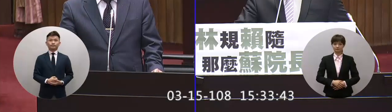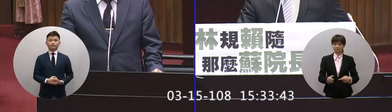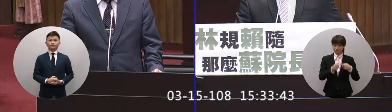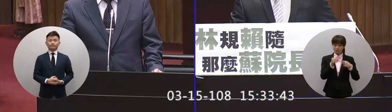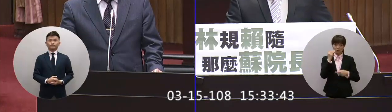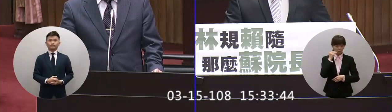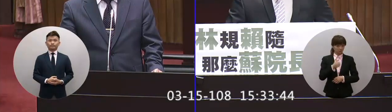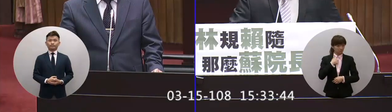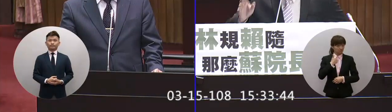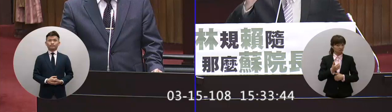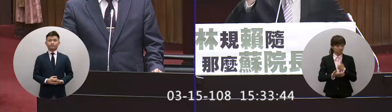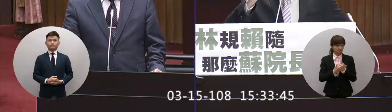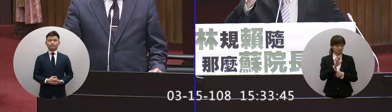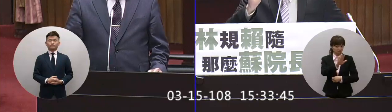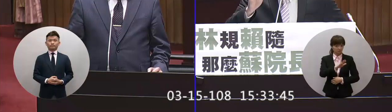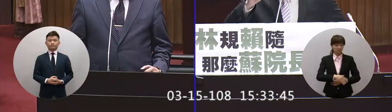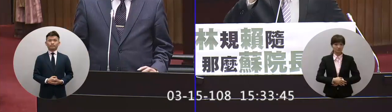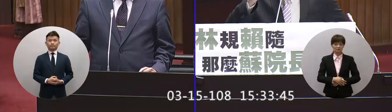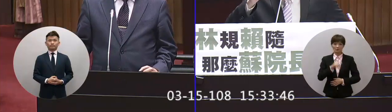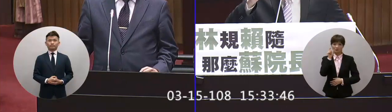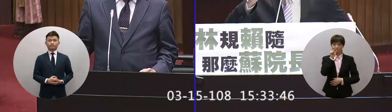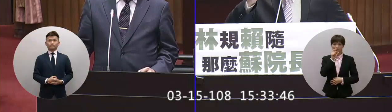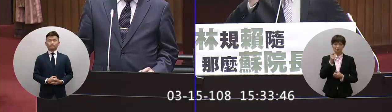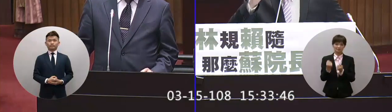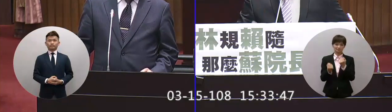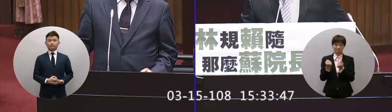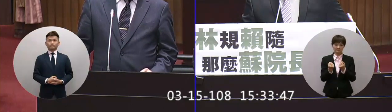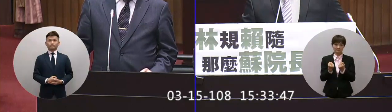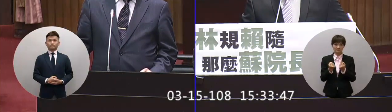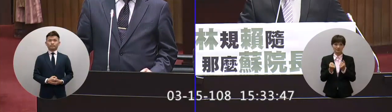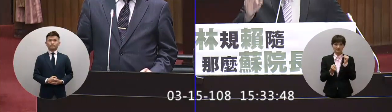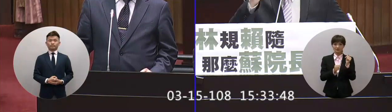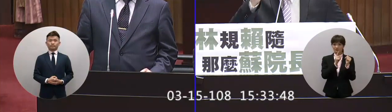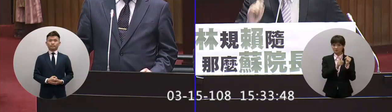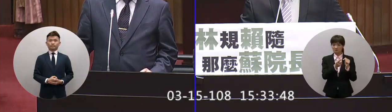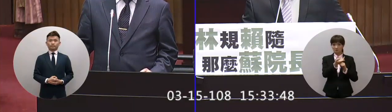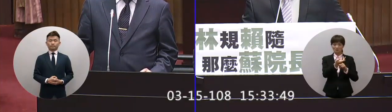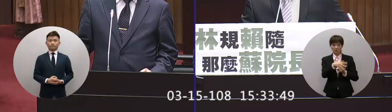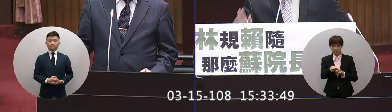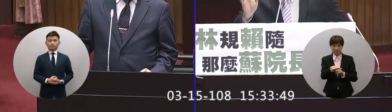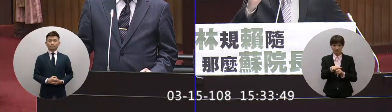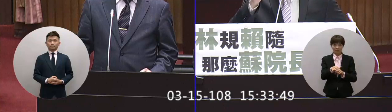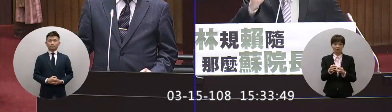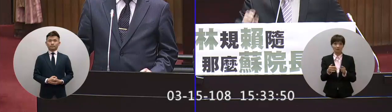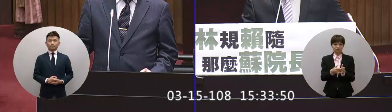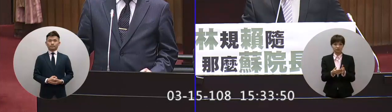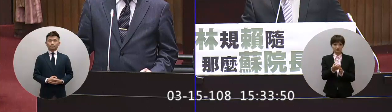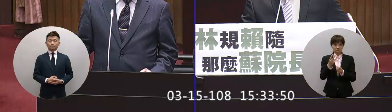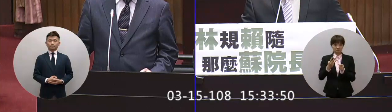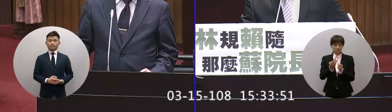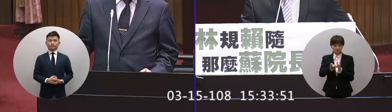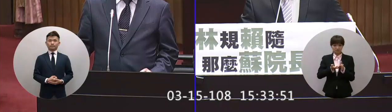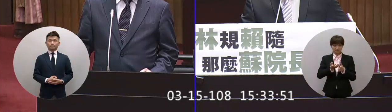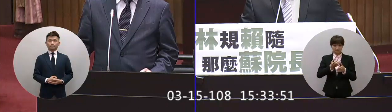如果认为有效，酒驾 A1 死亡的三年内啊，前十县市